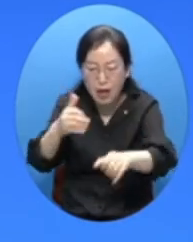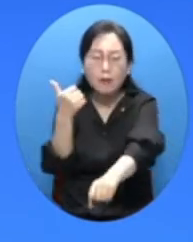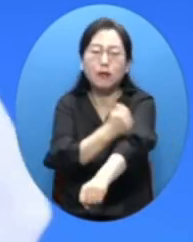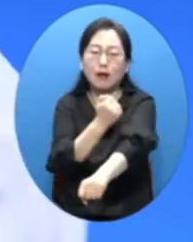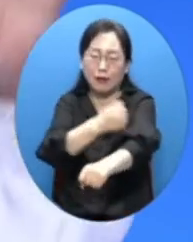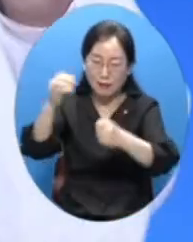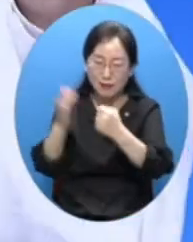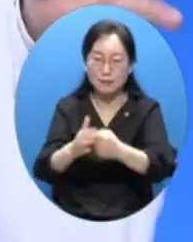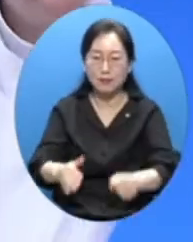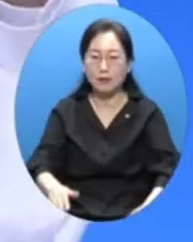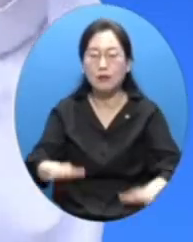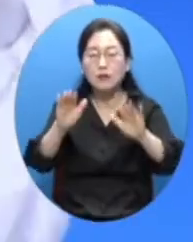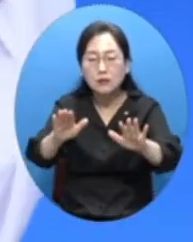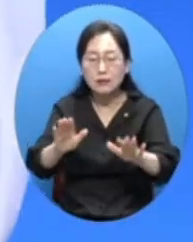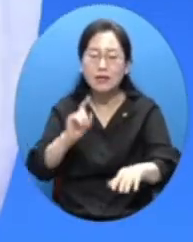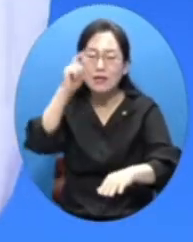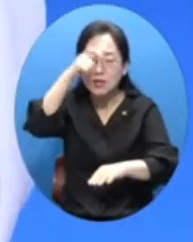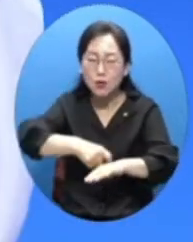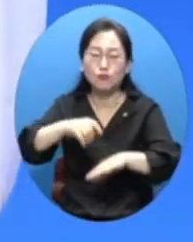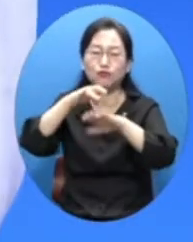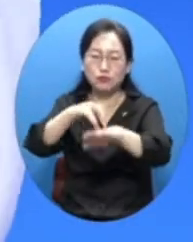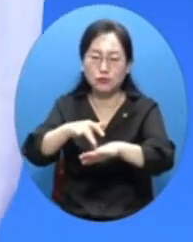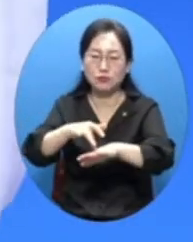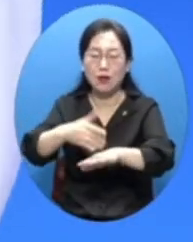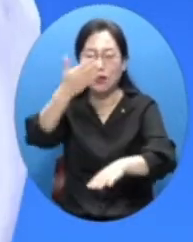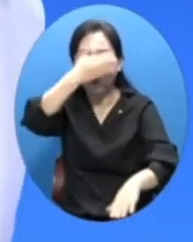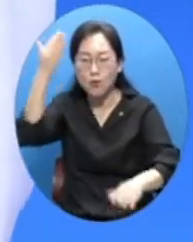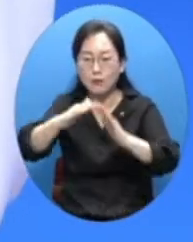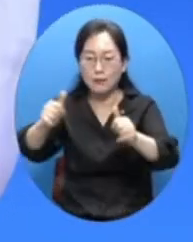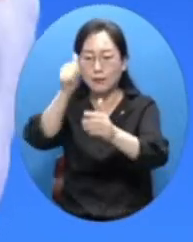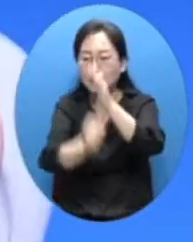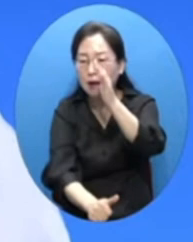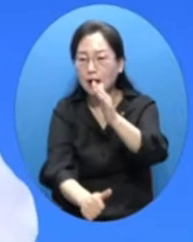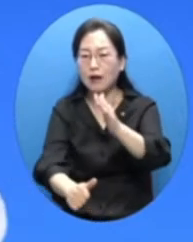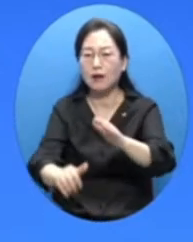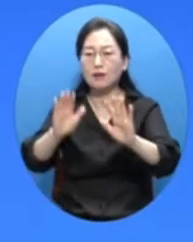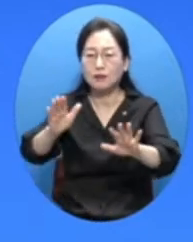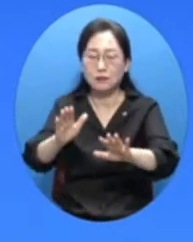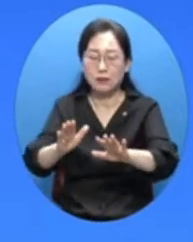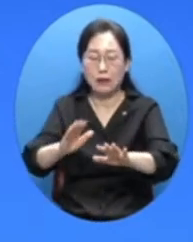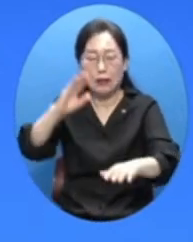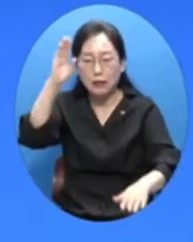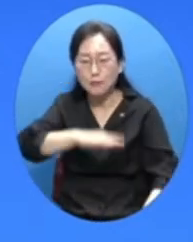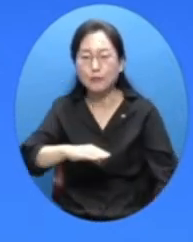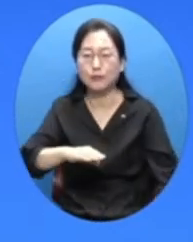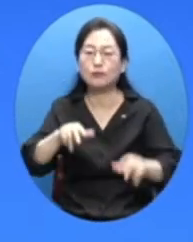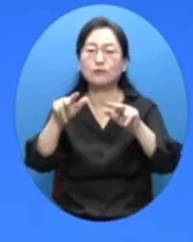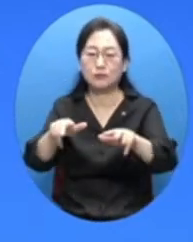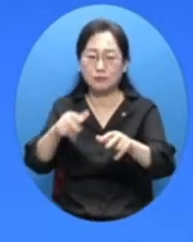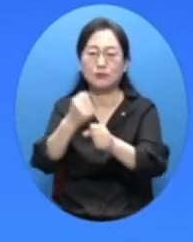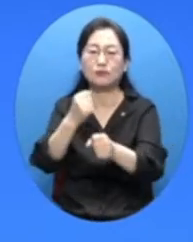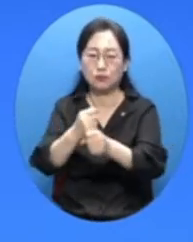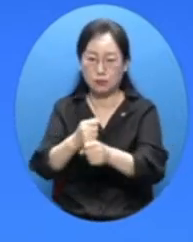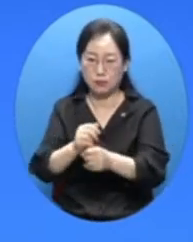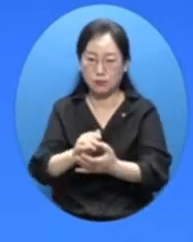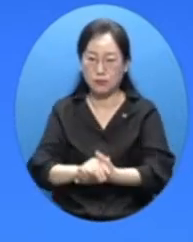이미 온 천지가 더러운 귀신이 막 젊은 사람들을 타락시키고 막 잘못된 길로 가고 그렇게 만드는데